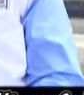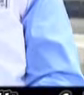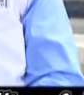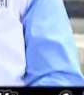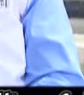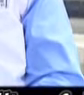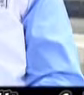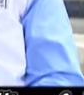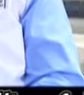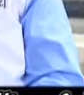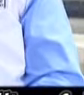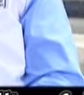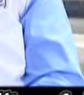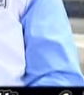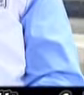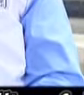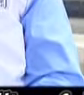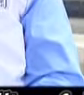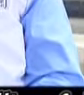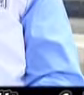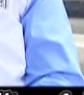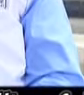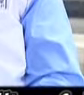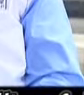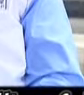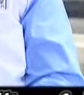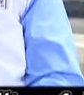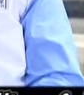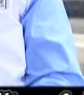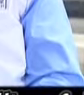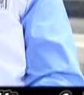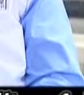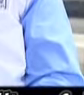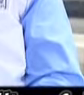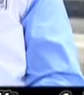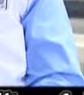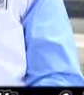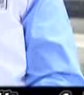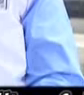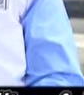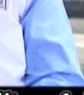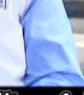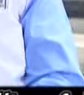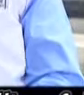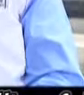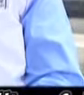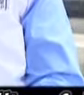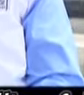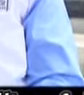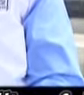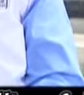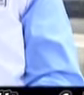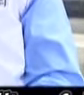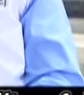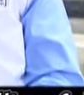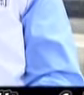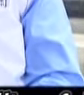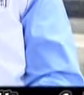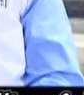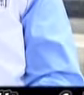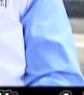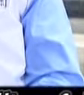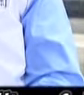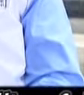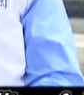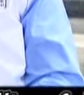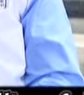حد. كل اللي عملوه إن هم عاوزين يعيشوا حياة كريمة، هم وولادهم. تعالوا